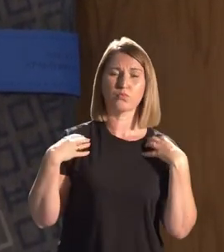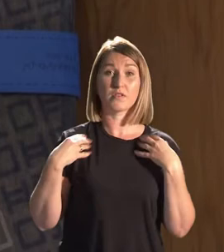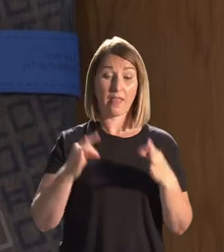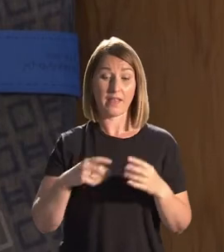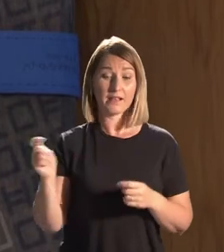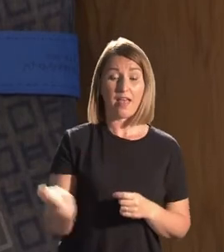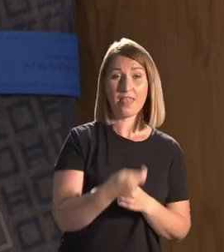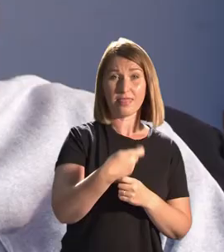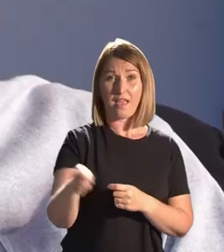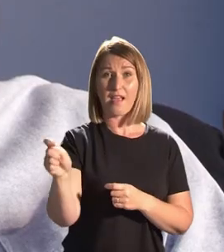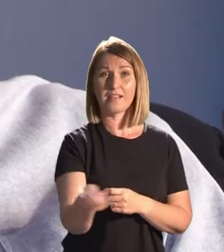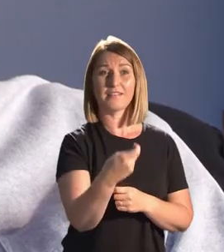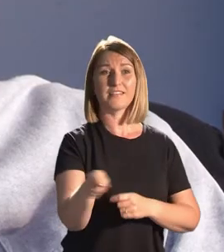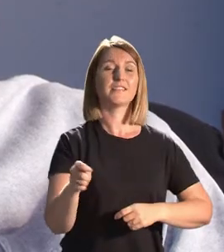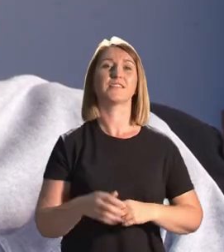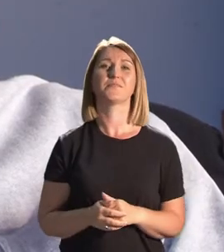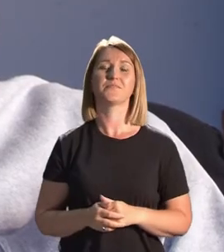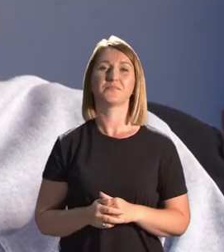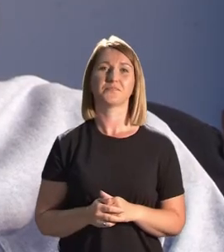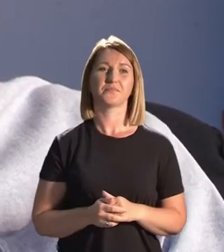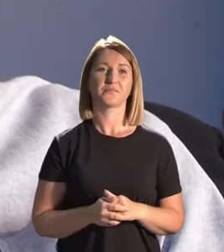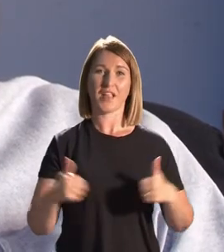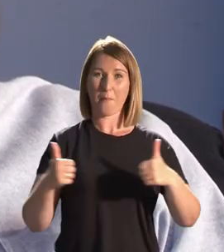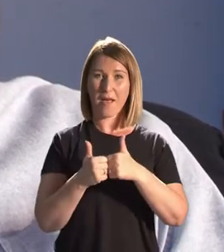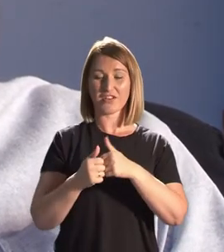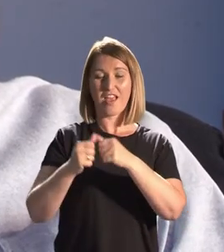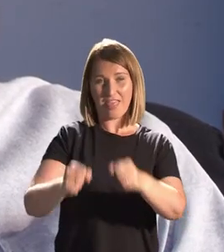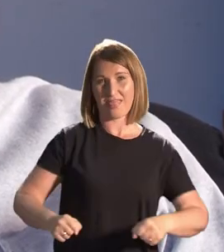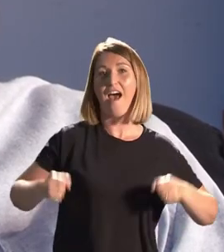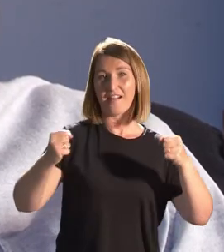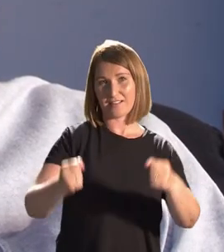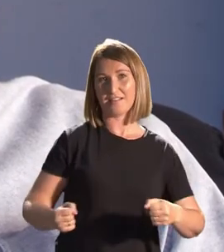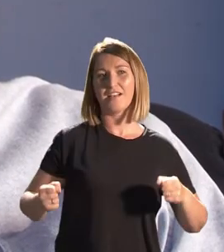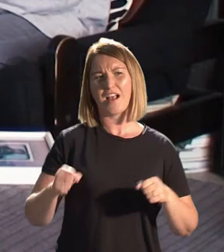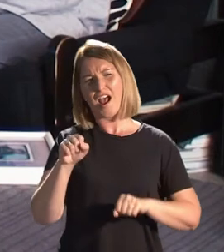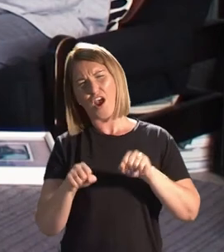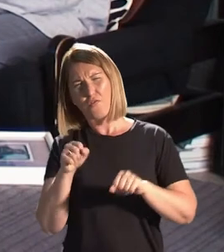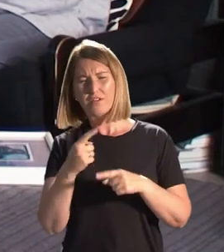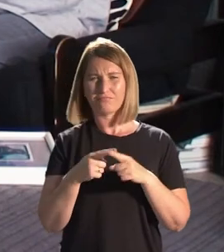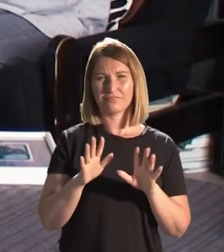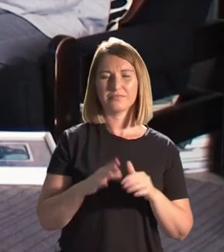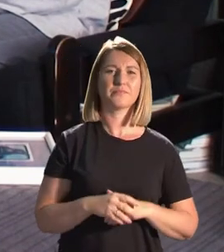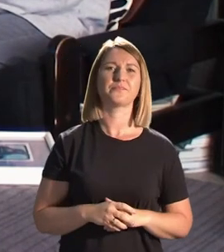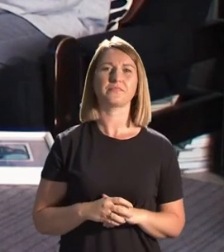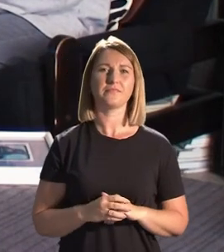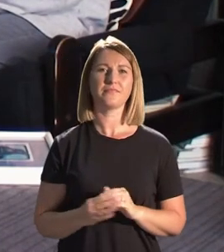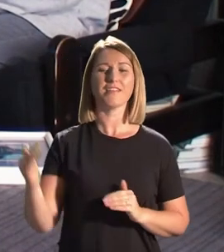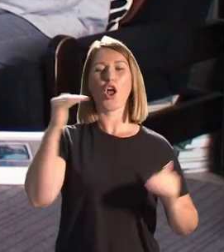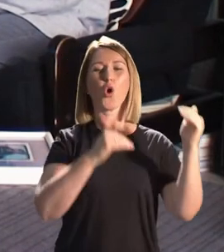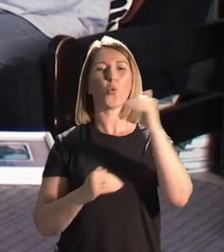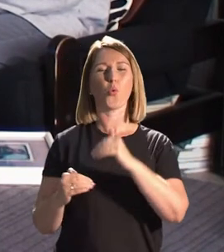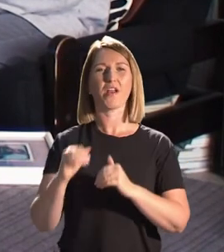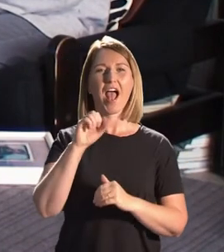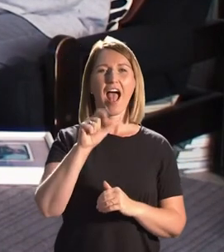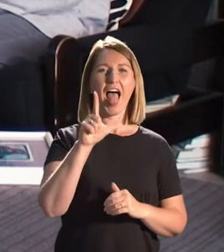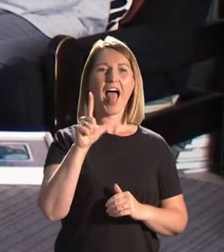Teraz w tenisa pan mecze regularne toczy. Tak, i narty. To jest taka, no rower to jest... Oczywiście. Na Stokach Alpejskich narty